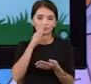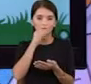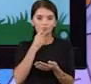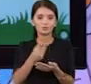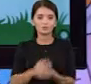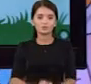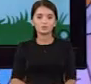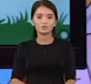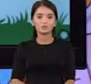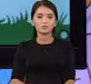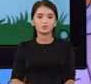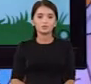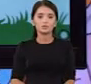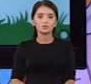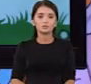ko'ring.